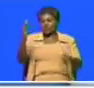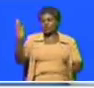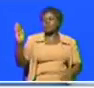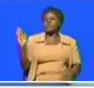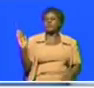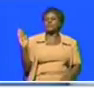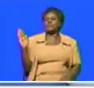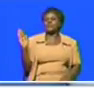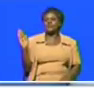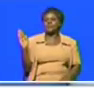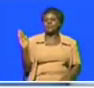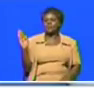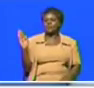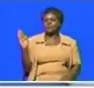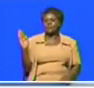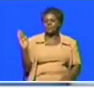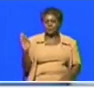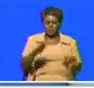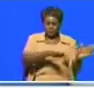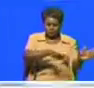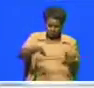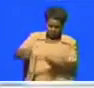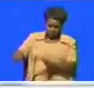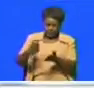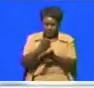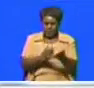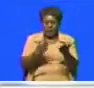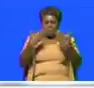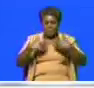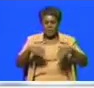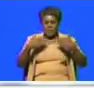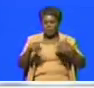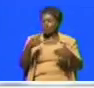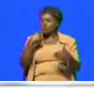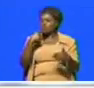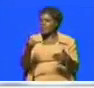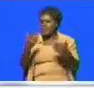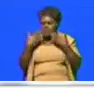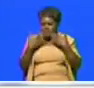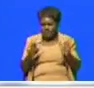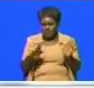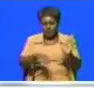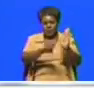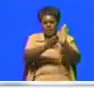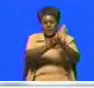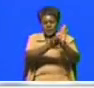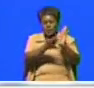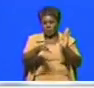wa kuchukua hatua kama hiyo. Kando na kutaja baadhi ya watu ambao umewataja kama